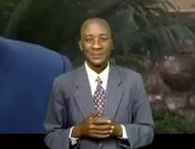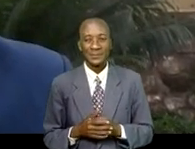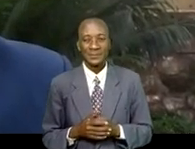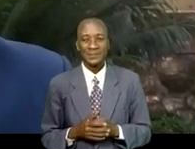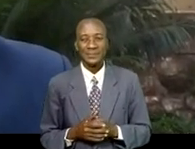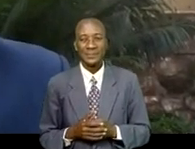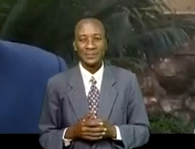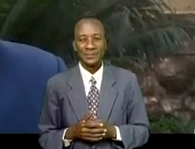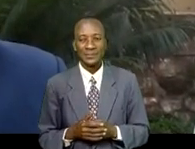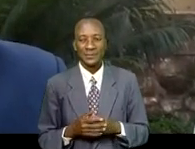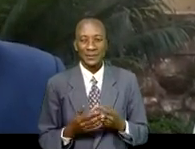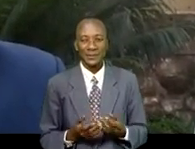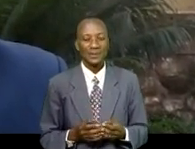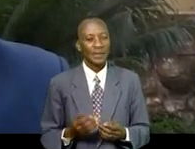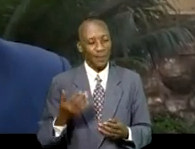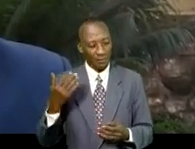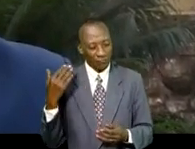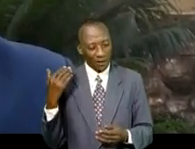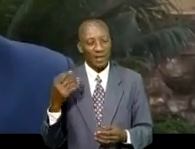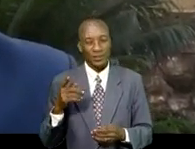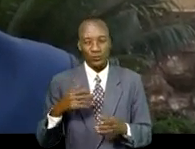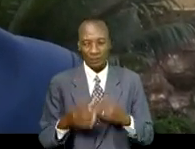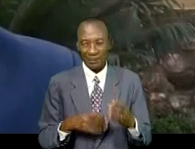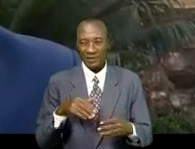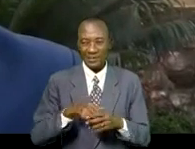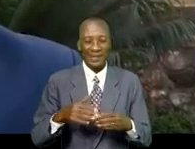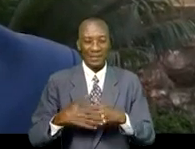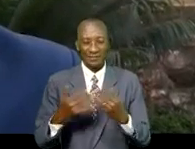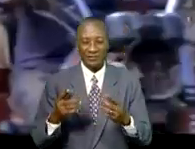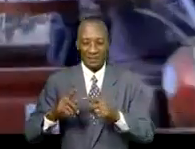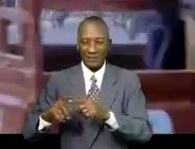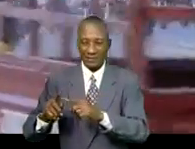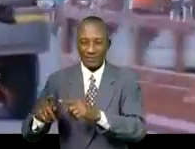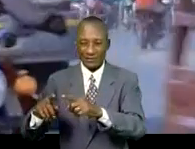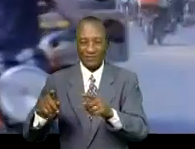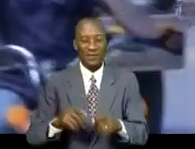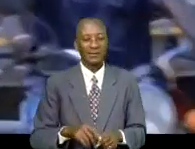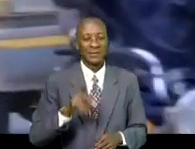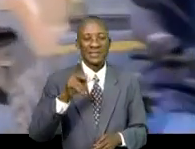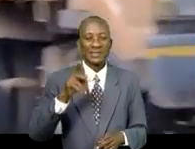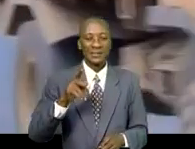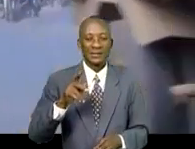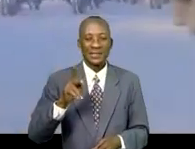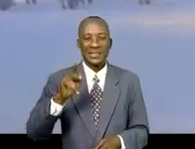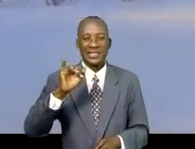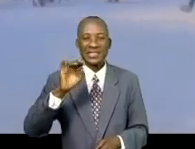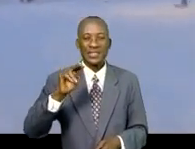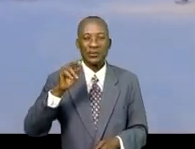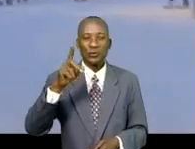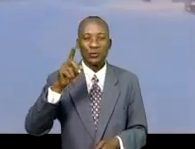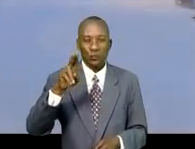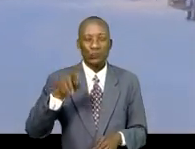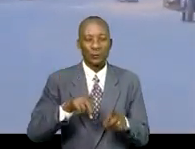Tutaenda Kindu, lakini tunafurahi sana tena kufika hapa à Bounia kuleta projet. Notons que la problématique de la desserte